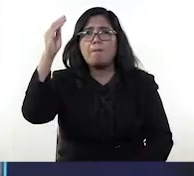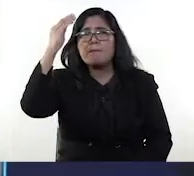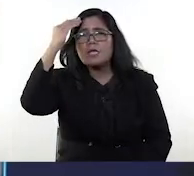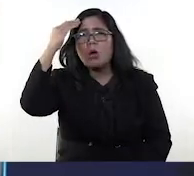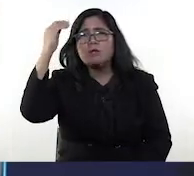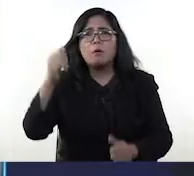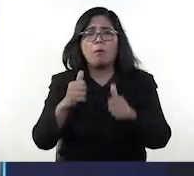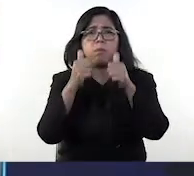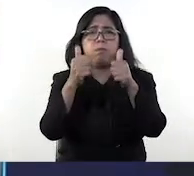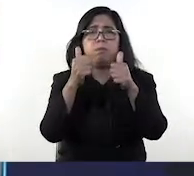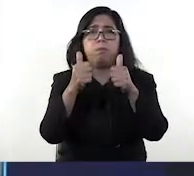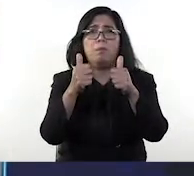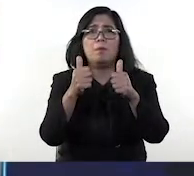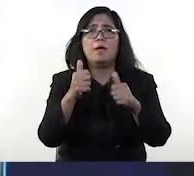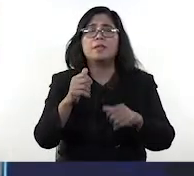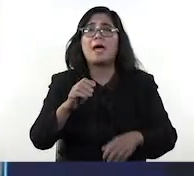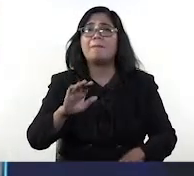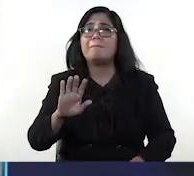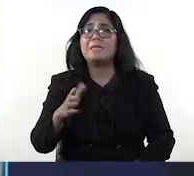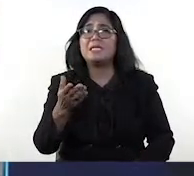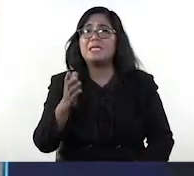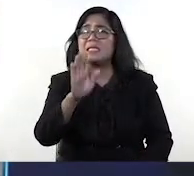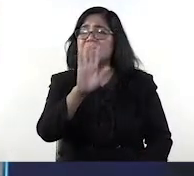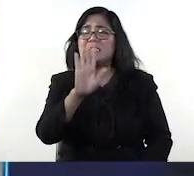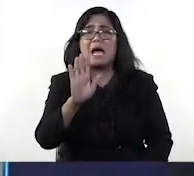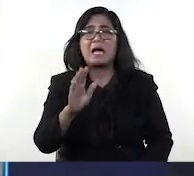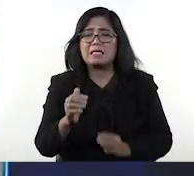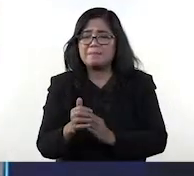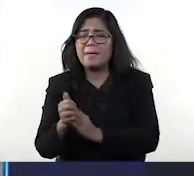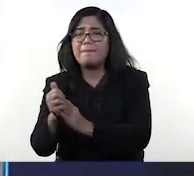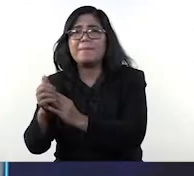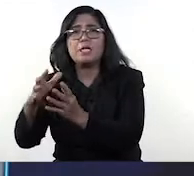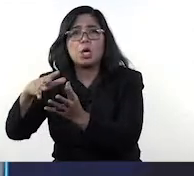hebat Hai tapi tidak dipimpin oleh